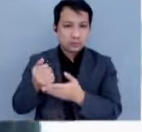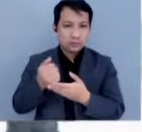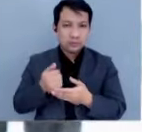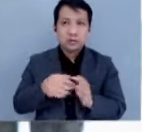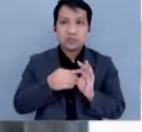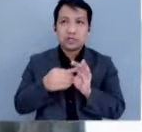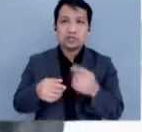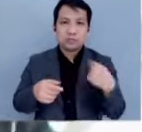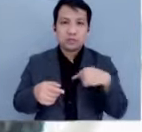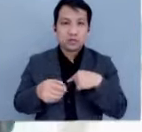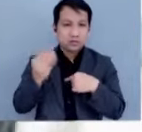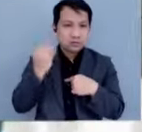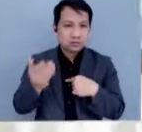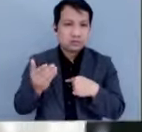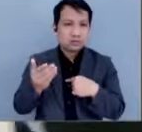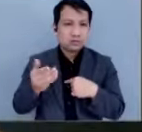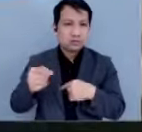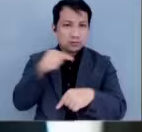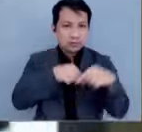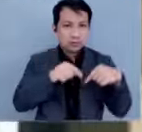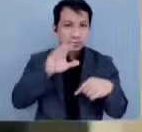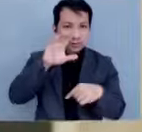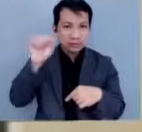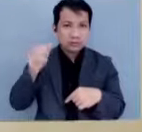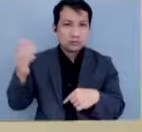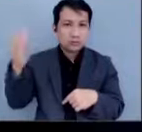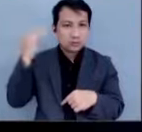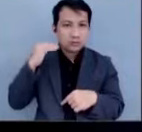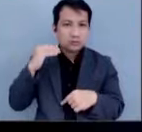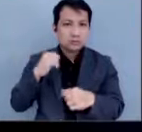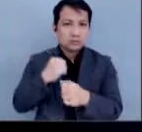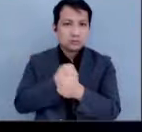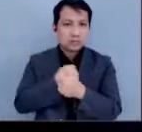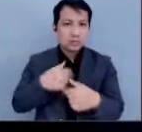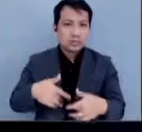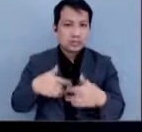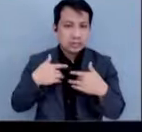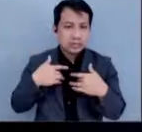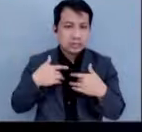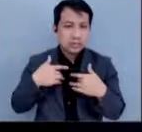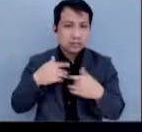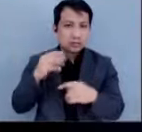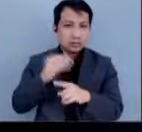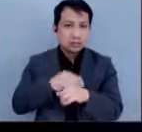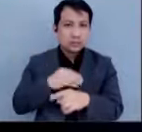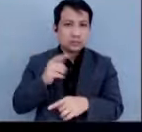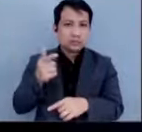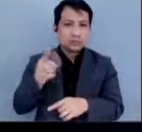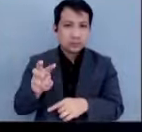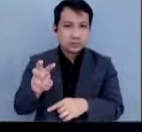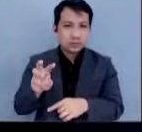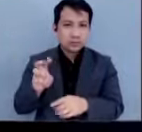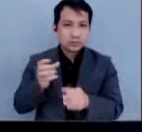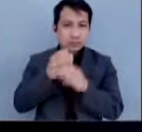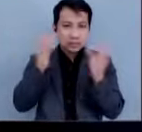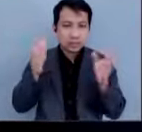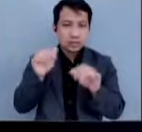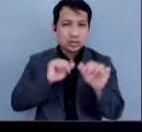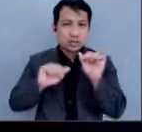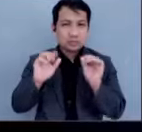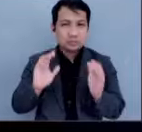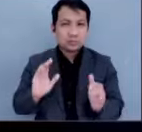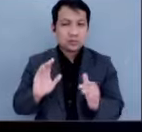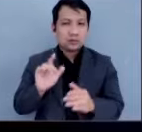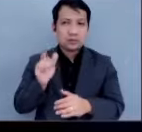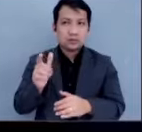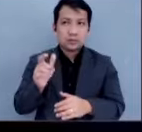ang pagbalik tanaw kasamang ilan sa mga mahal niya sa buhay. Nitong March 26 lang na i-celebrate na aktres ang kanyang 28th